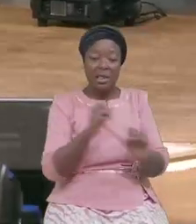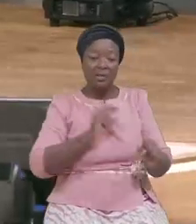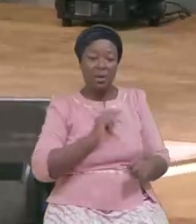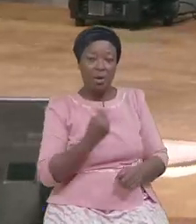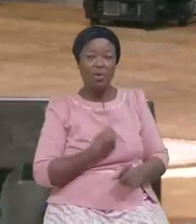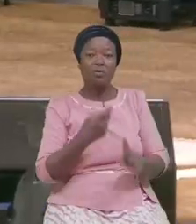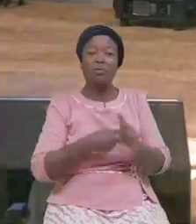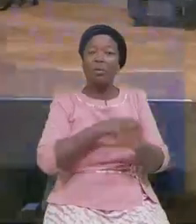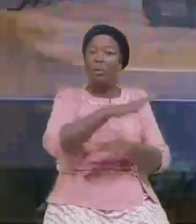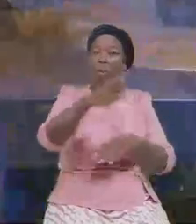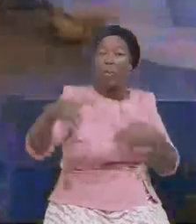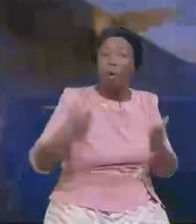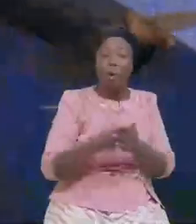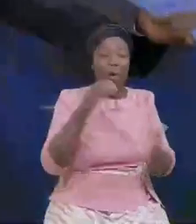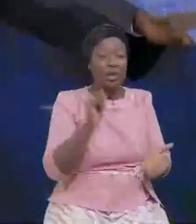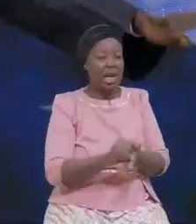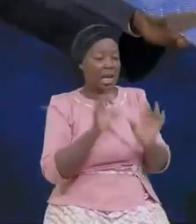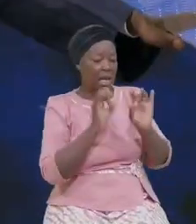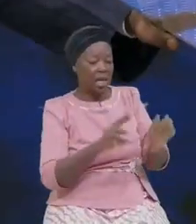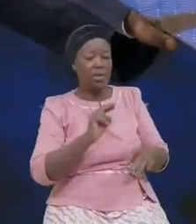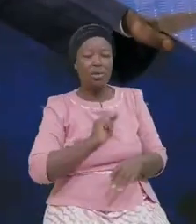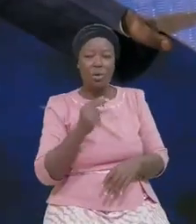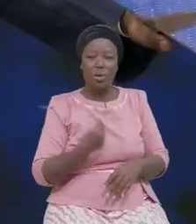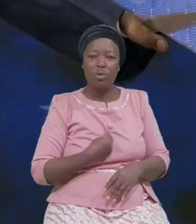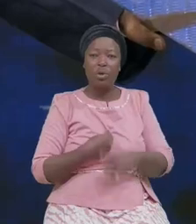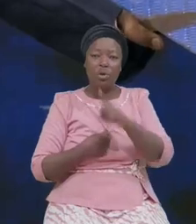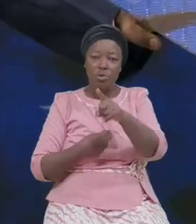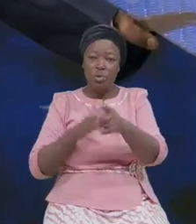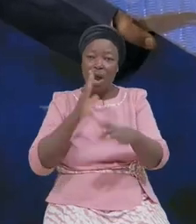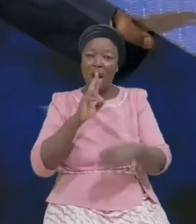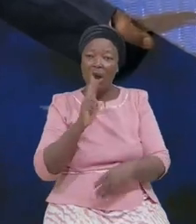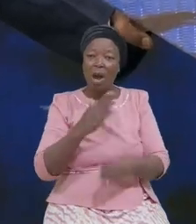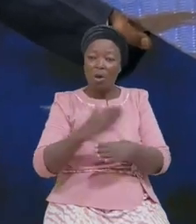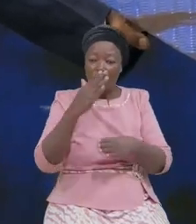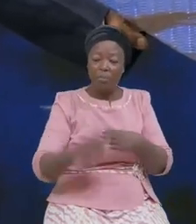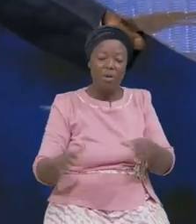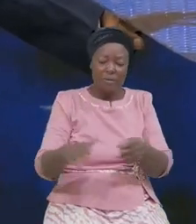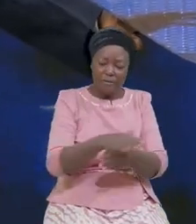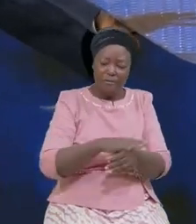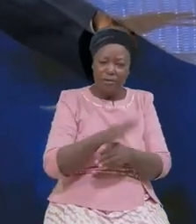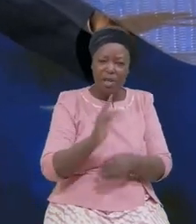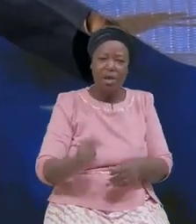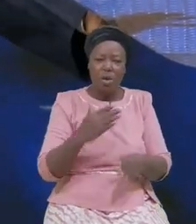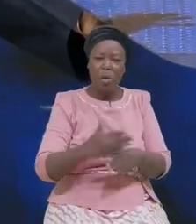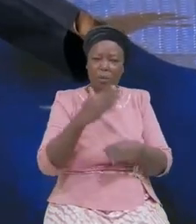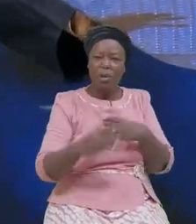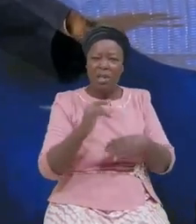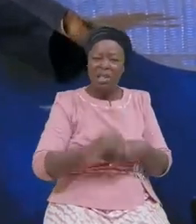tous ceux qui nous haïssent. Vous êtes complètement, pleinement et